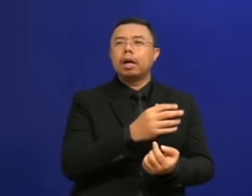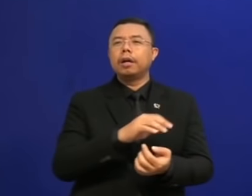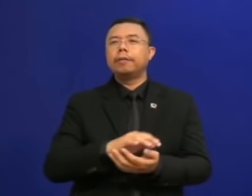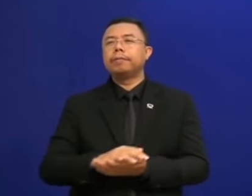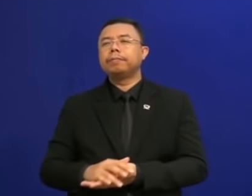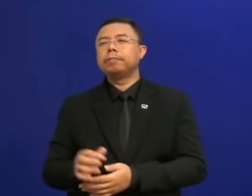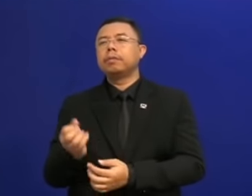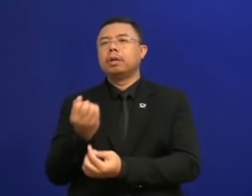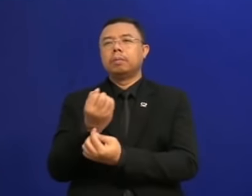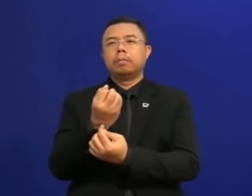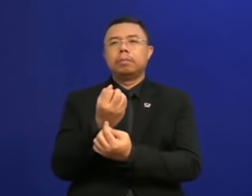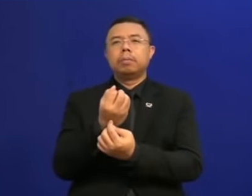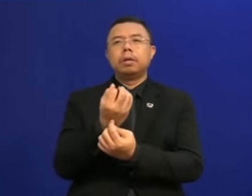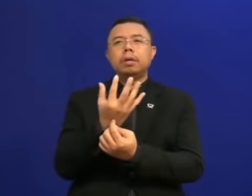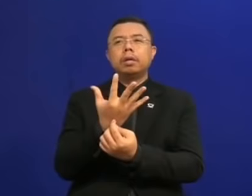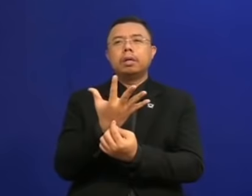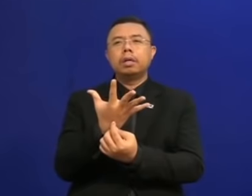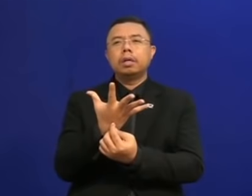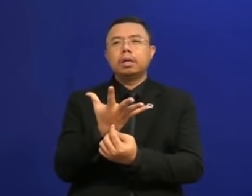Bunga-bunga pun